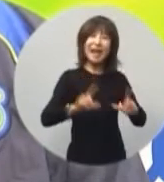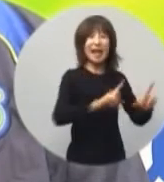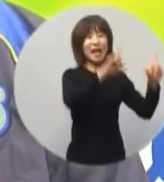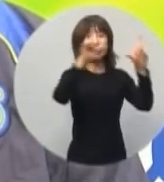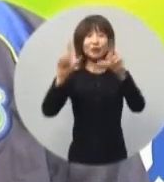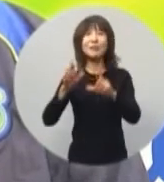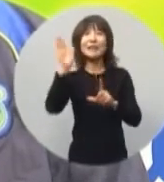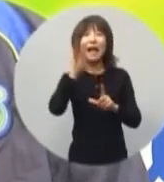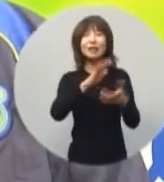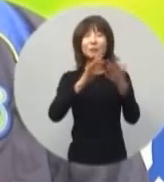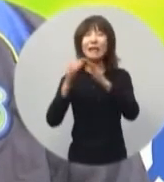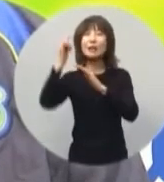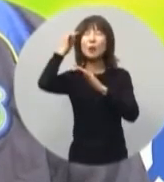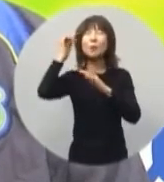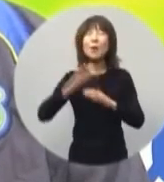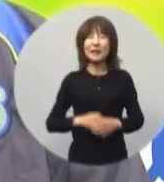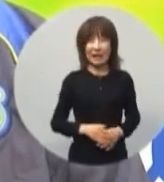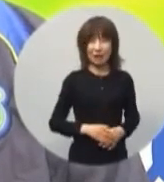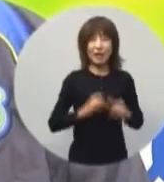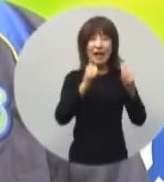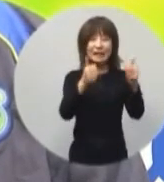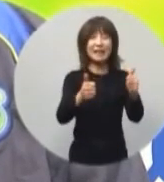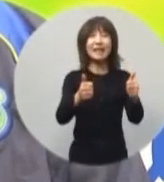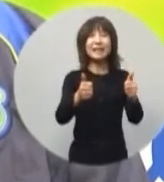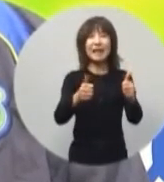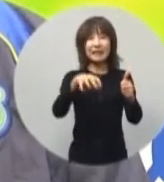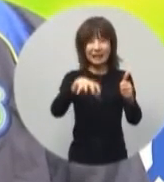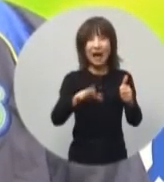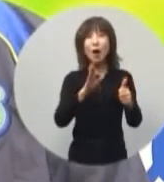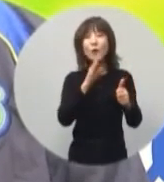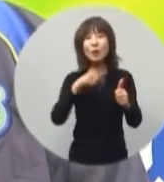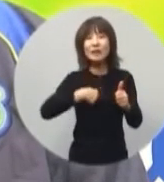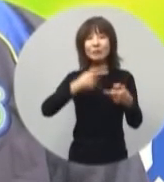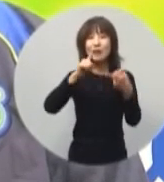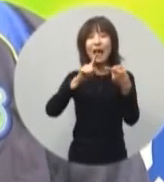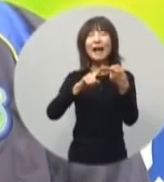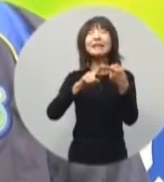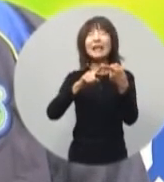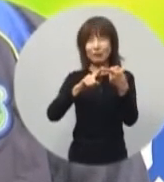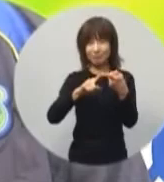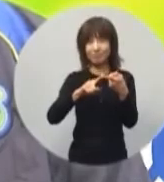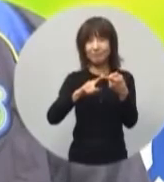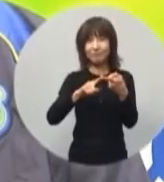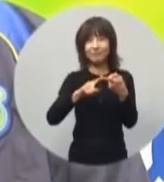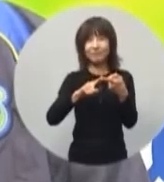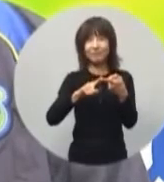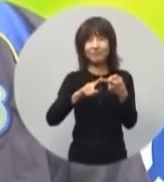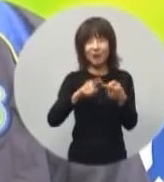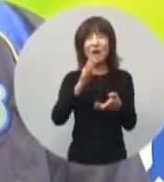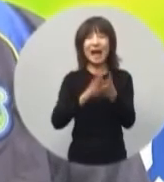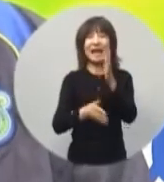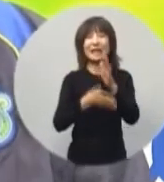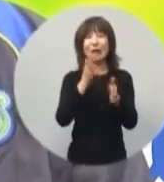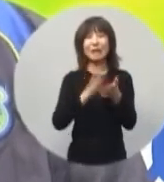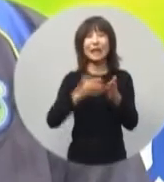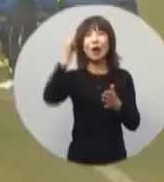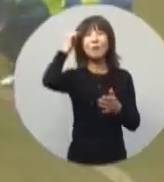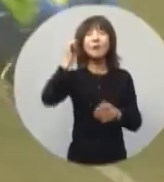ってますし、この街が本当に自分に合ってるなっていうふうにもう改めて思います